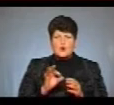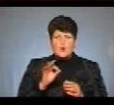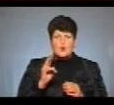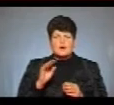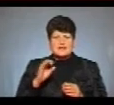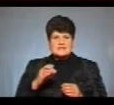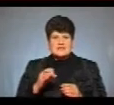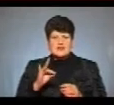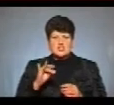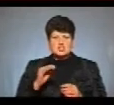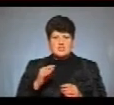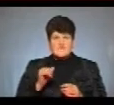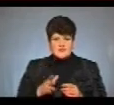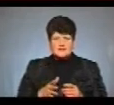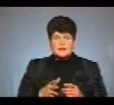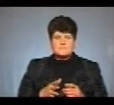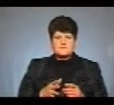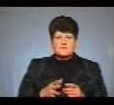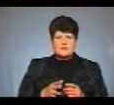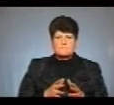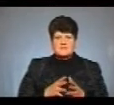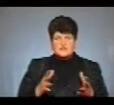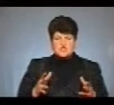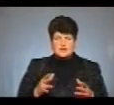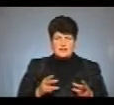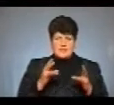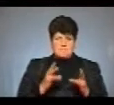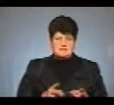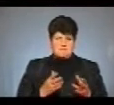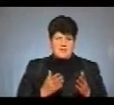до ржавіння, відповідно до підвищення небезпеки,